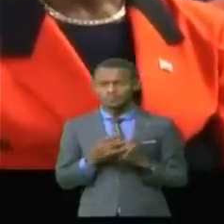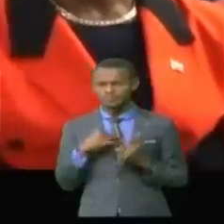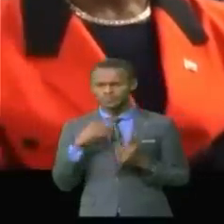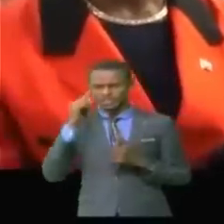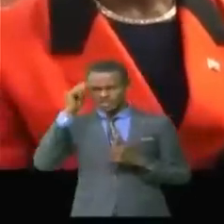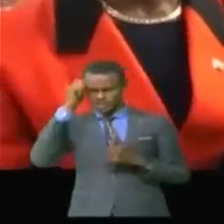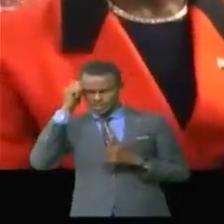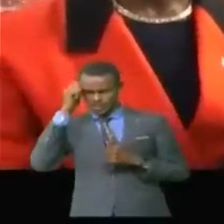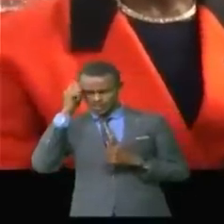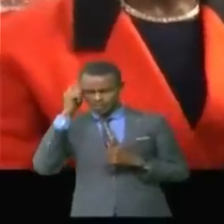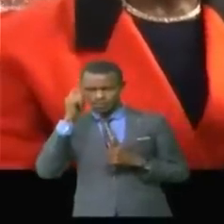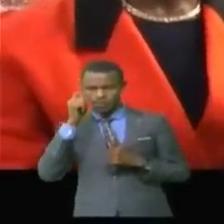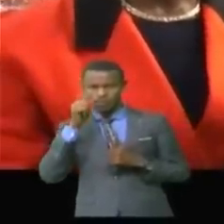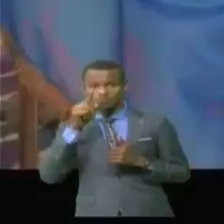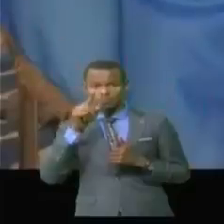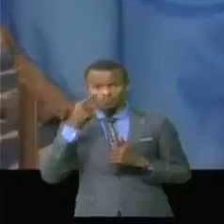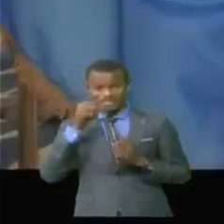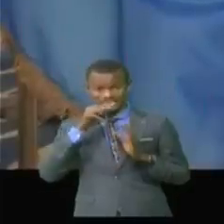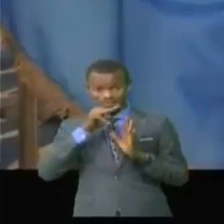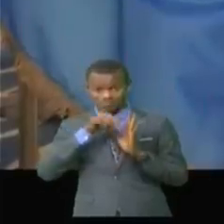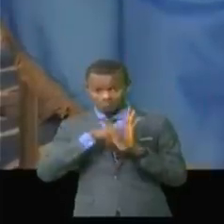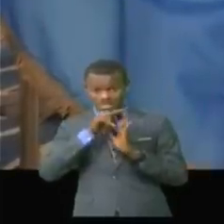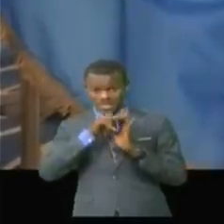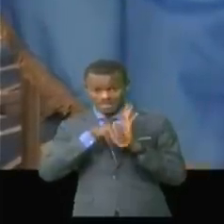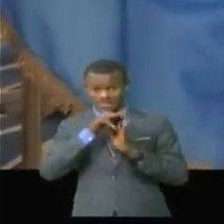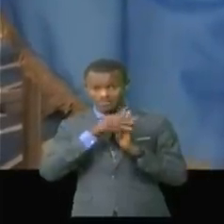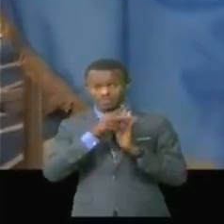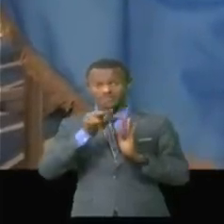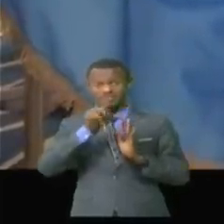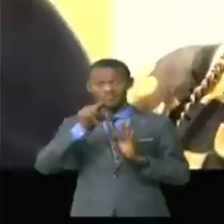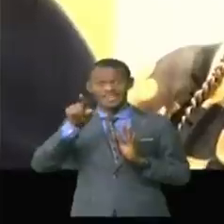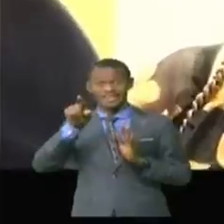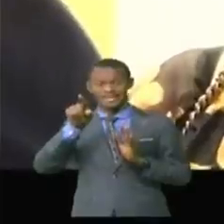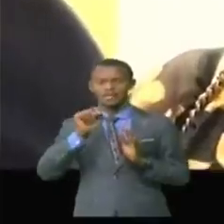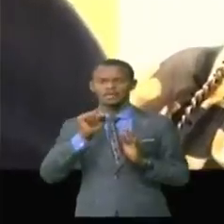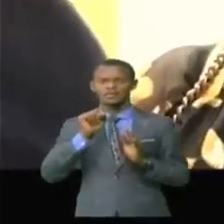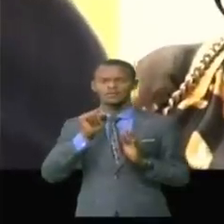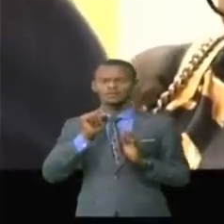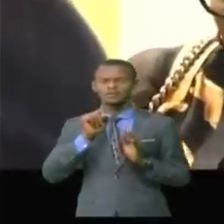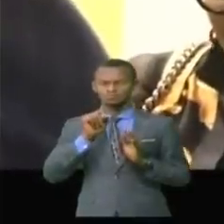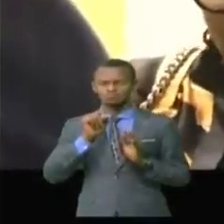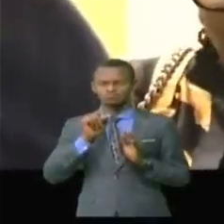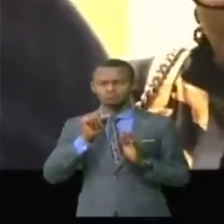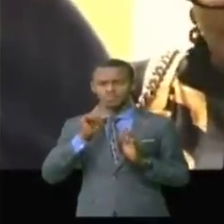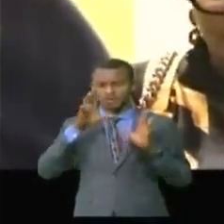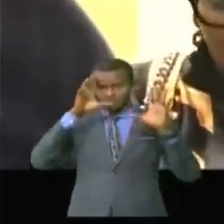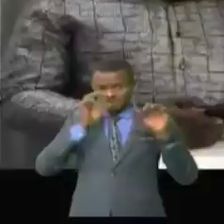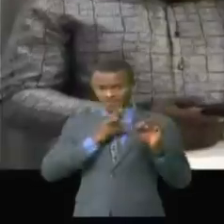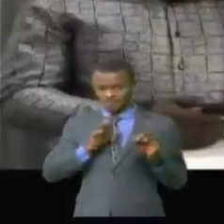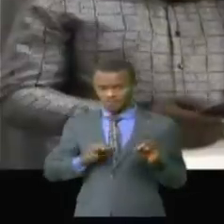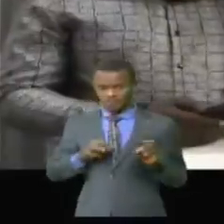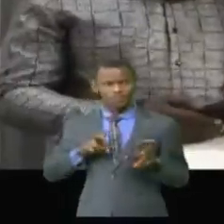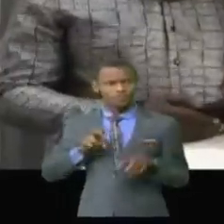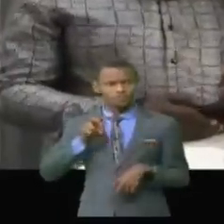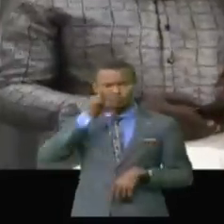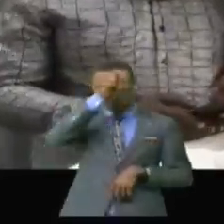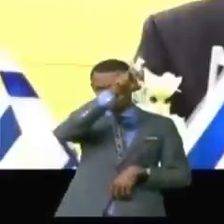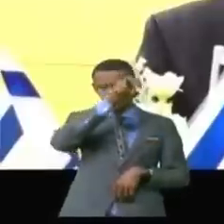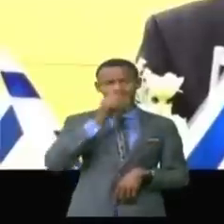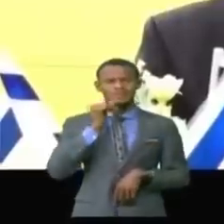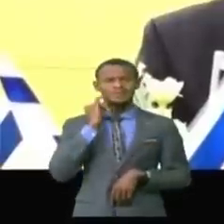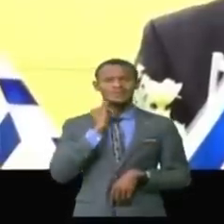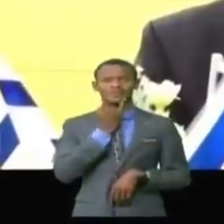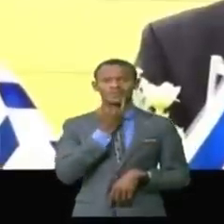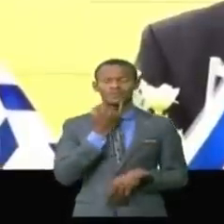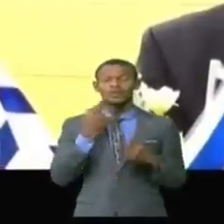le 1er mars 2020, le président de la République, Félix Tshisekedi, sur le podium du congrès de l'AIPAC, avait annoncé de